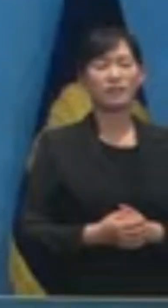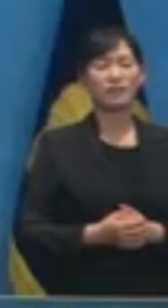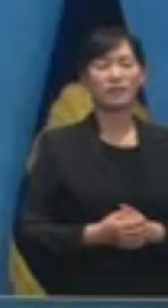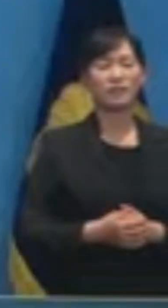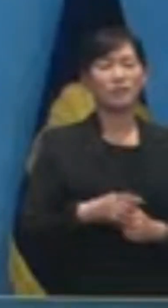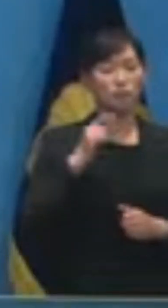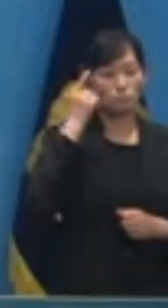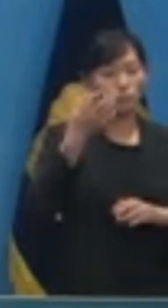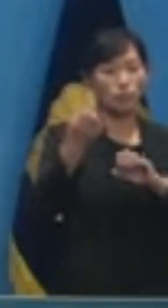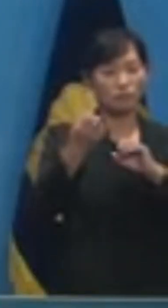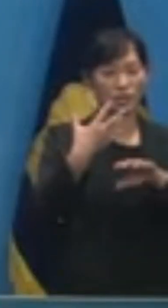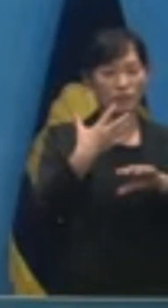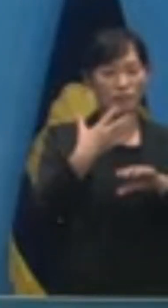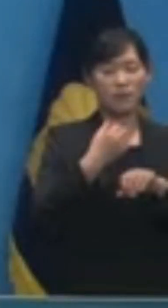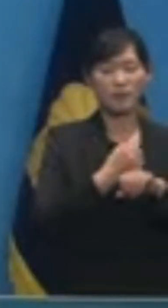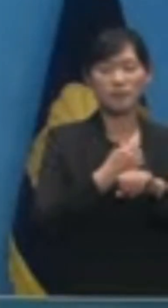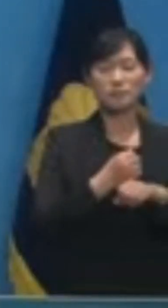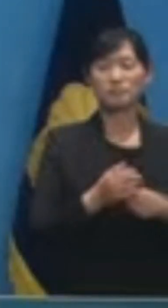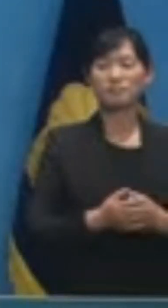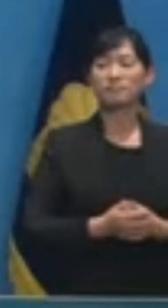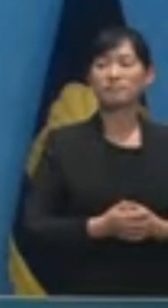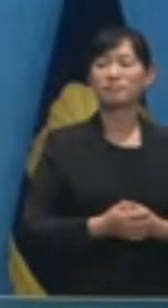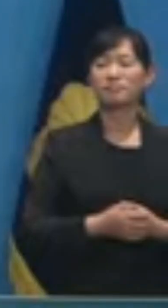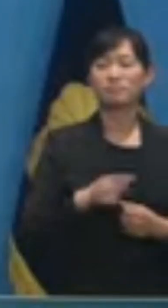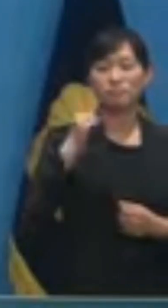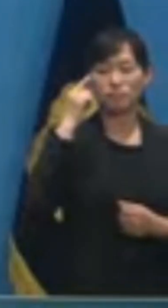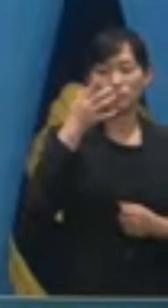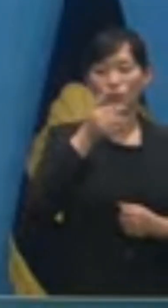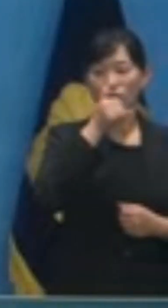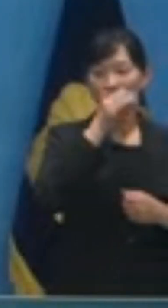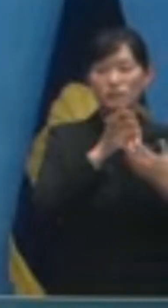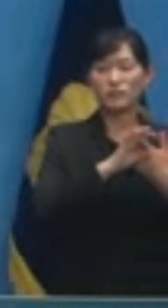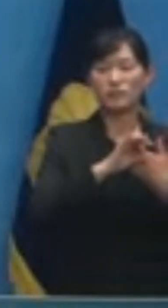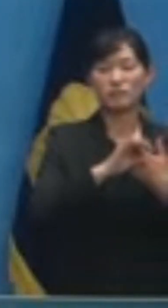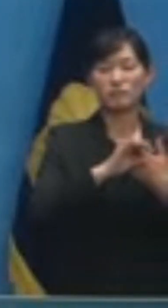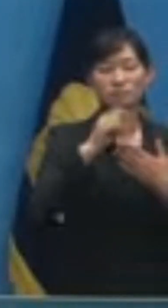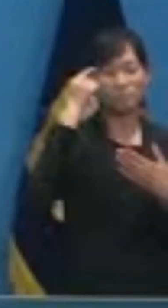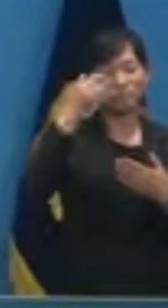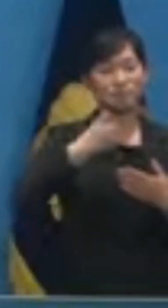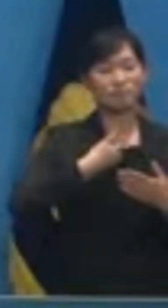질의응답 시간을 가지도록 하겠습니다. 질의가 있으신 기자분들께서는 질의해 주시기 바랍니다.